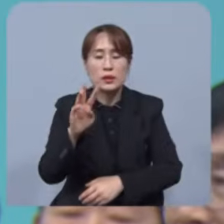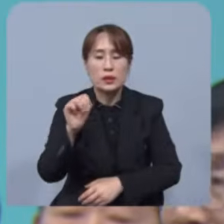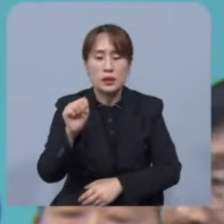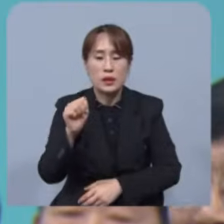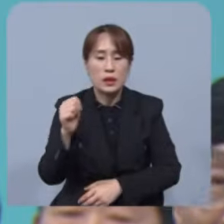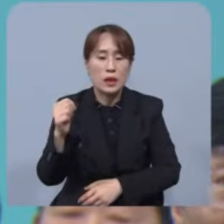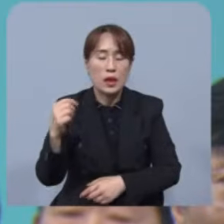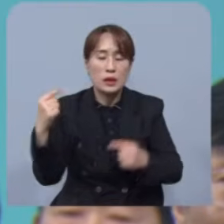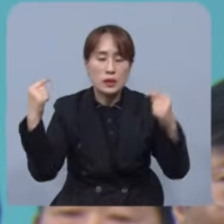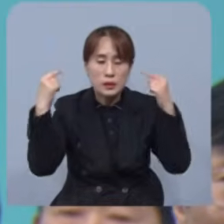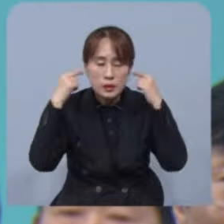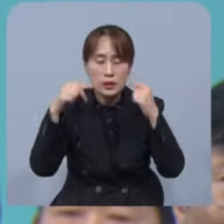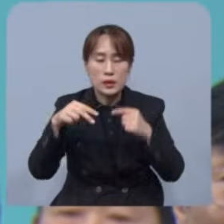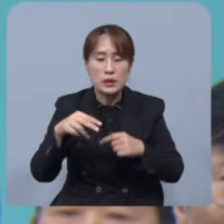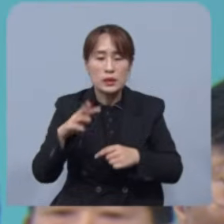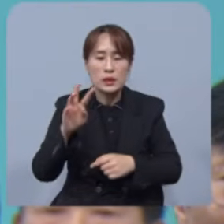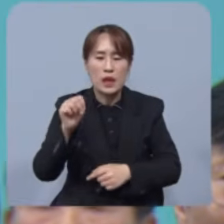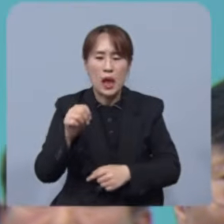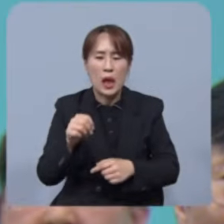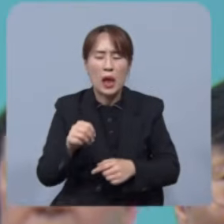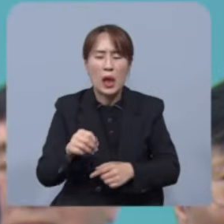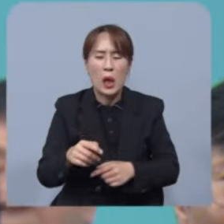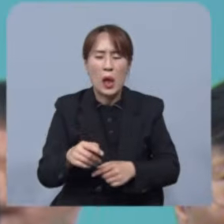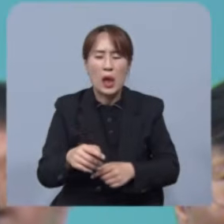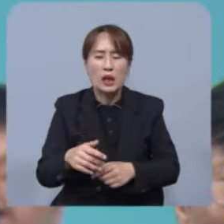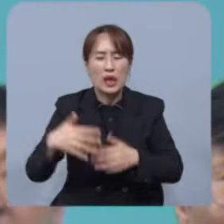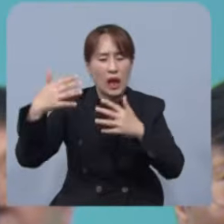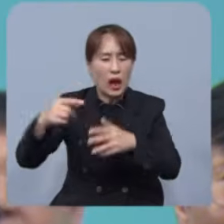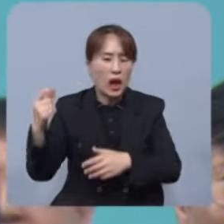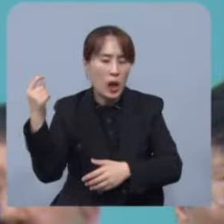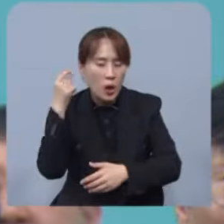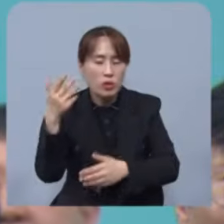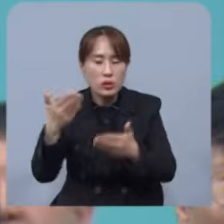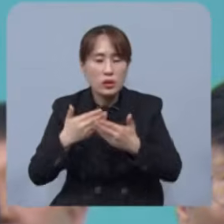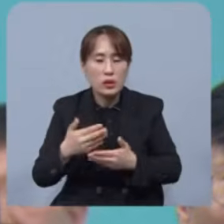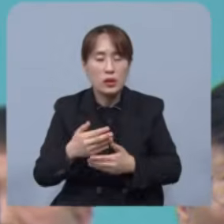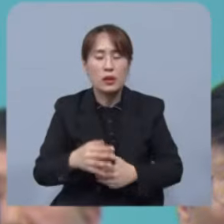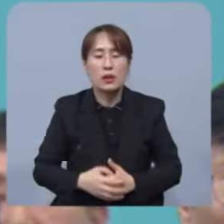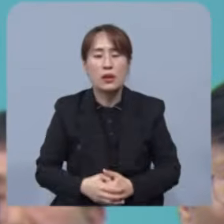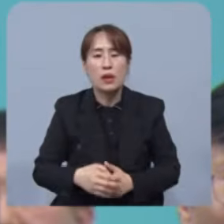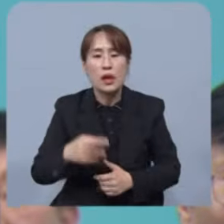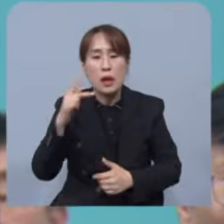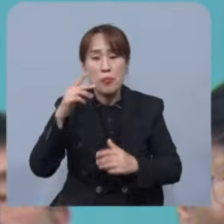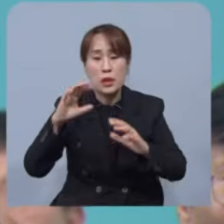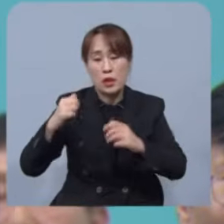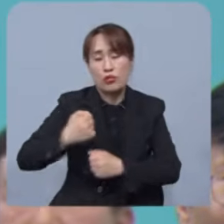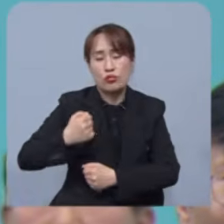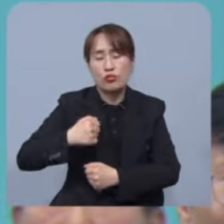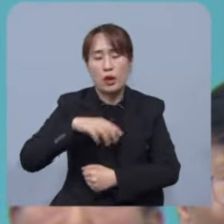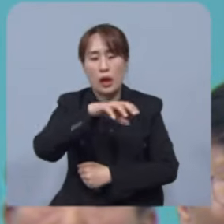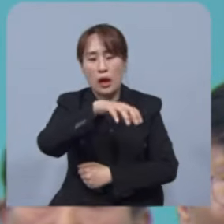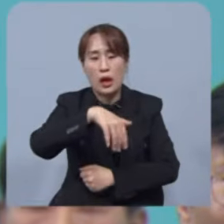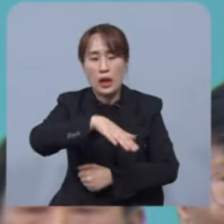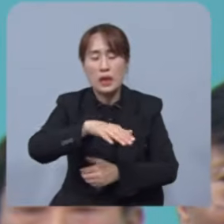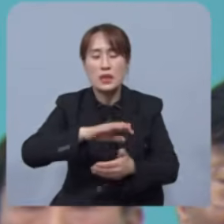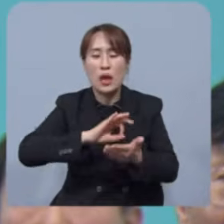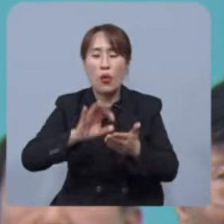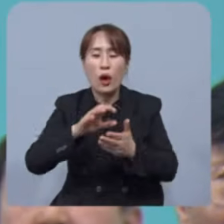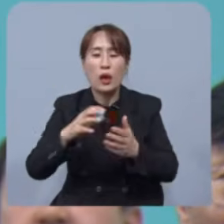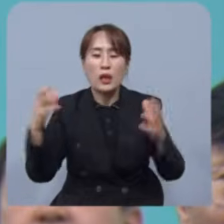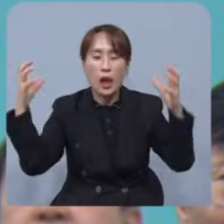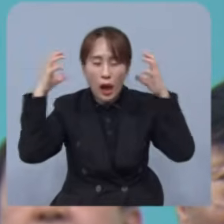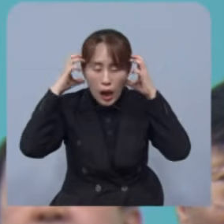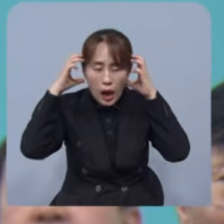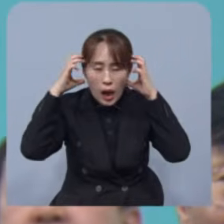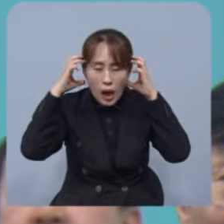스펀지 기마개로 언발의 오줌 늘기식 대응을 하고 있는데 미군이 해외 파병 때 사용하는 헤드셋 투입